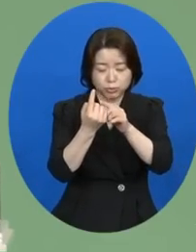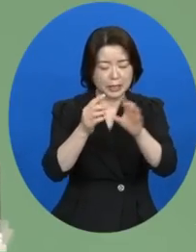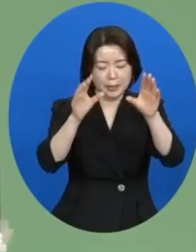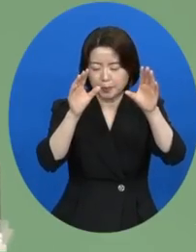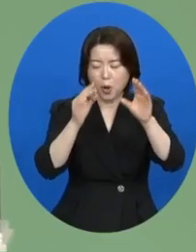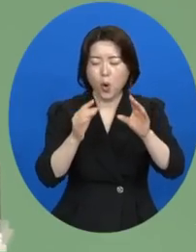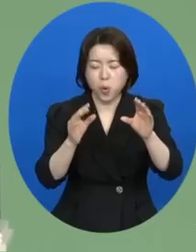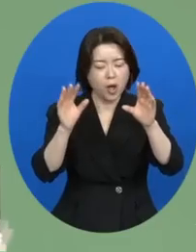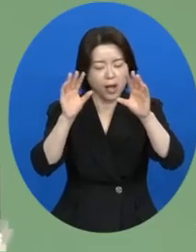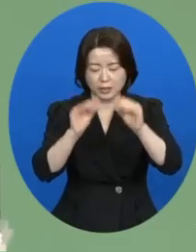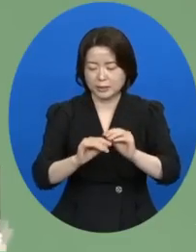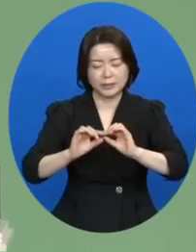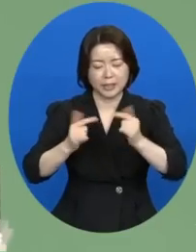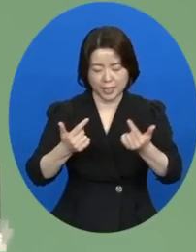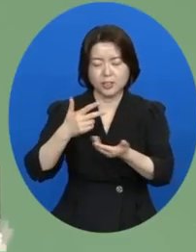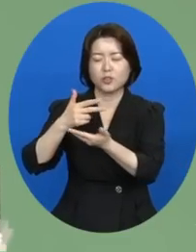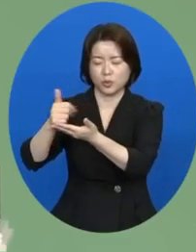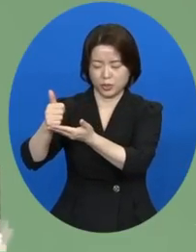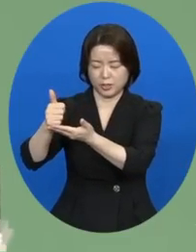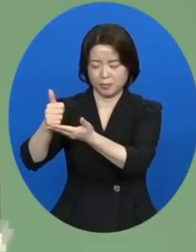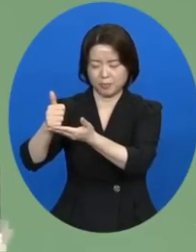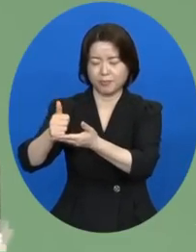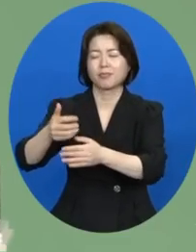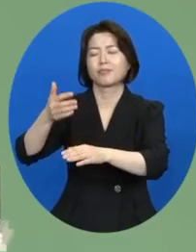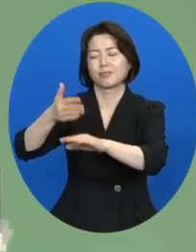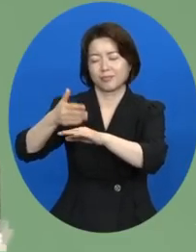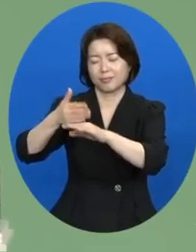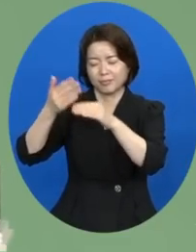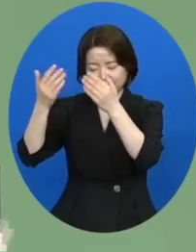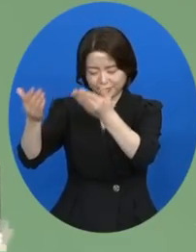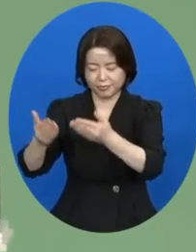아니하시는 주님이심이 감사를 드립니다.